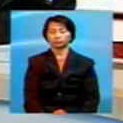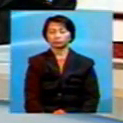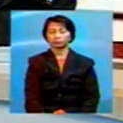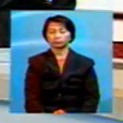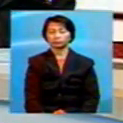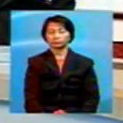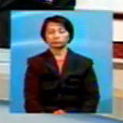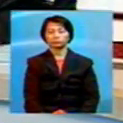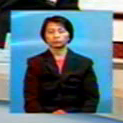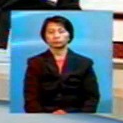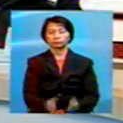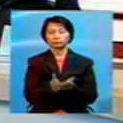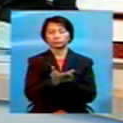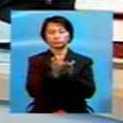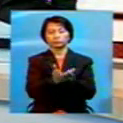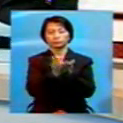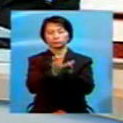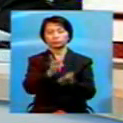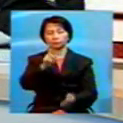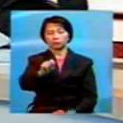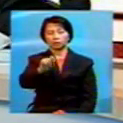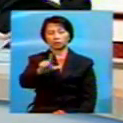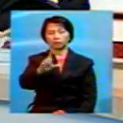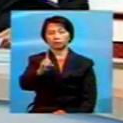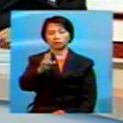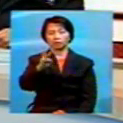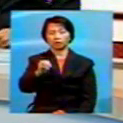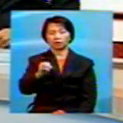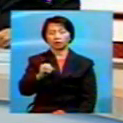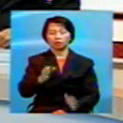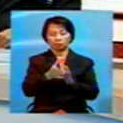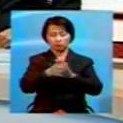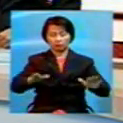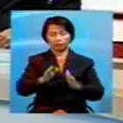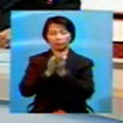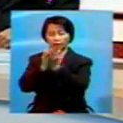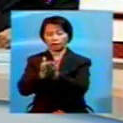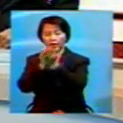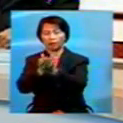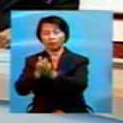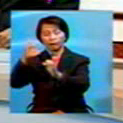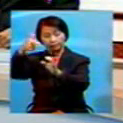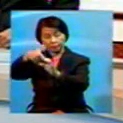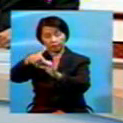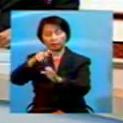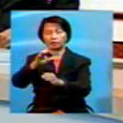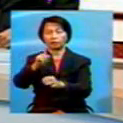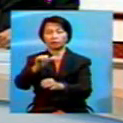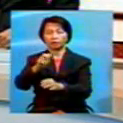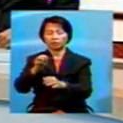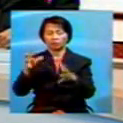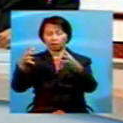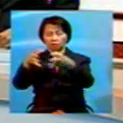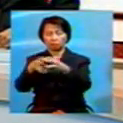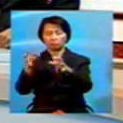hilang kapal tentera laut diraja Malaysia tldm KD Terengganu menyelamatkan kapal tangki minyak MT oriental Glory yang ditawan